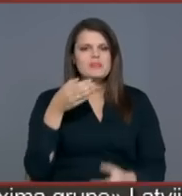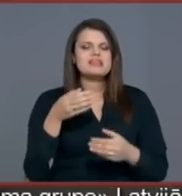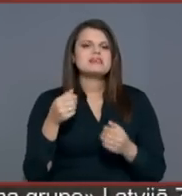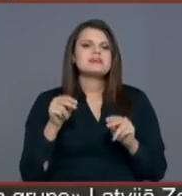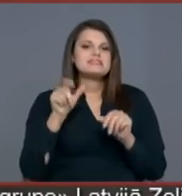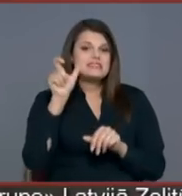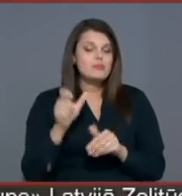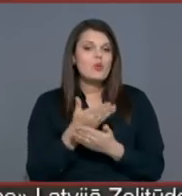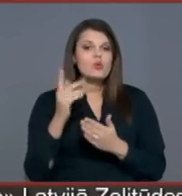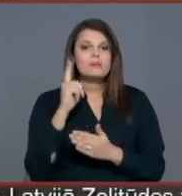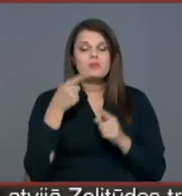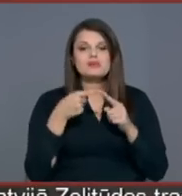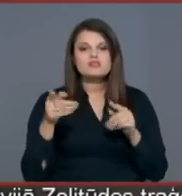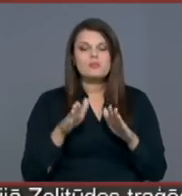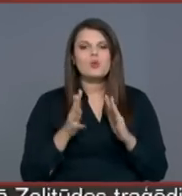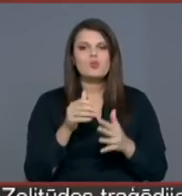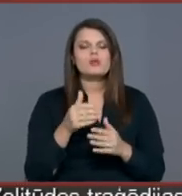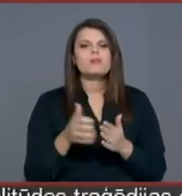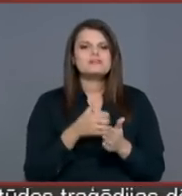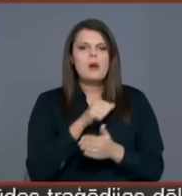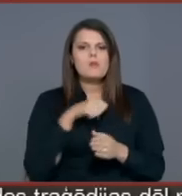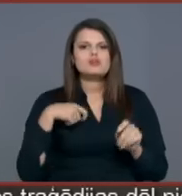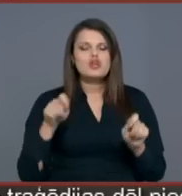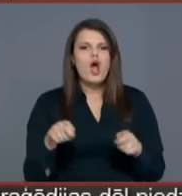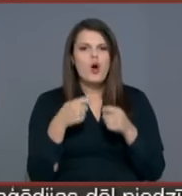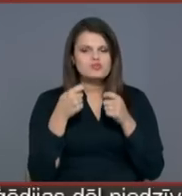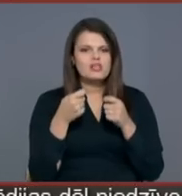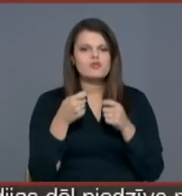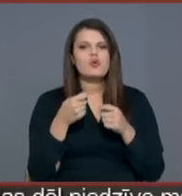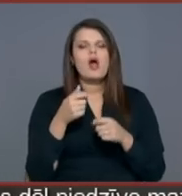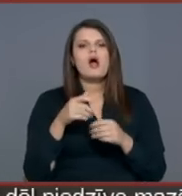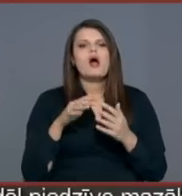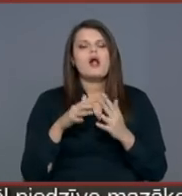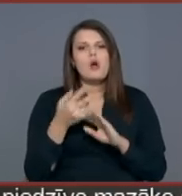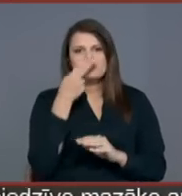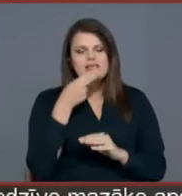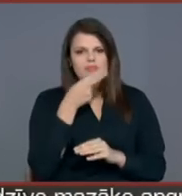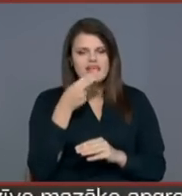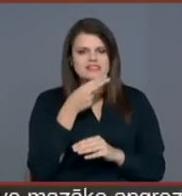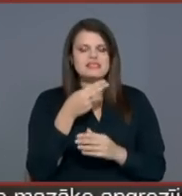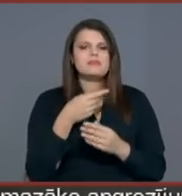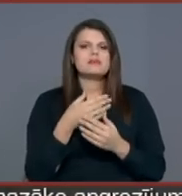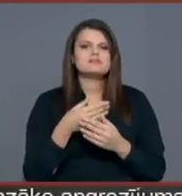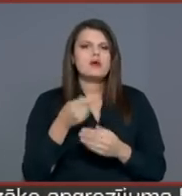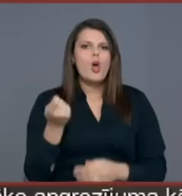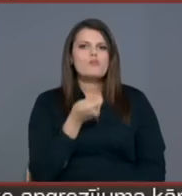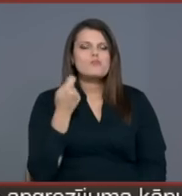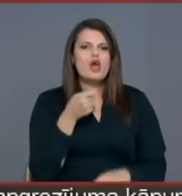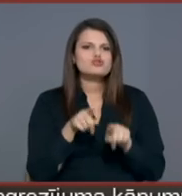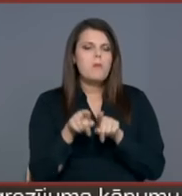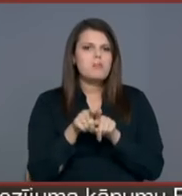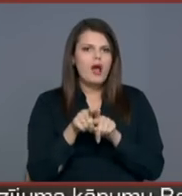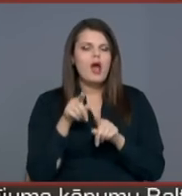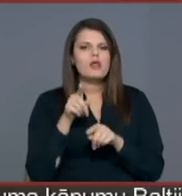pirmo sezonu par kurināmo izmanto pašu audzēto lauksaimniecības kultūru miežbrāli. Iegādāts apkurs katls, kurā vidēji reizi dienā jāievieto